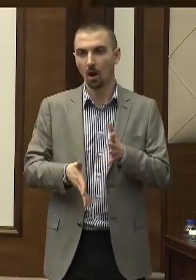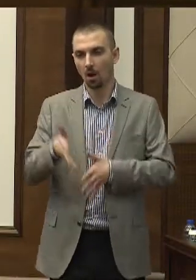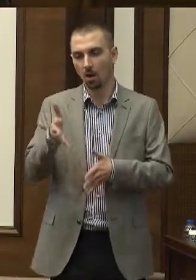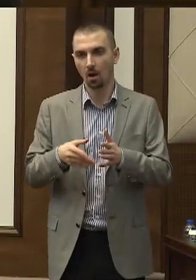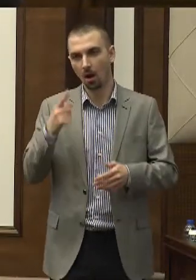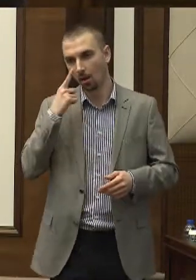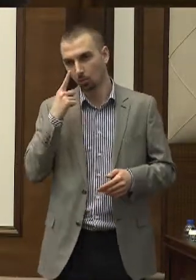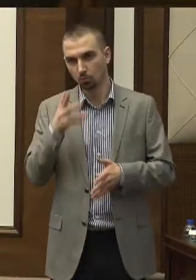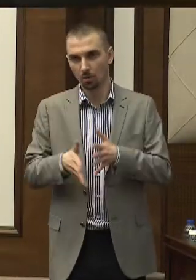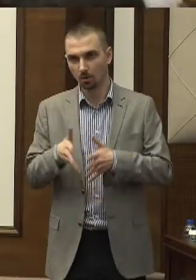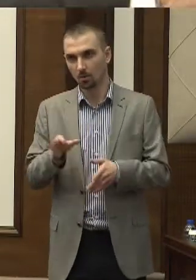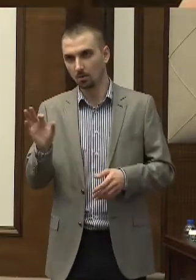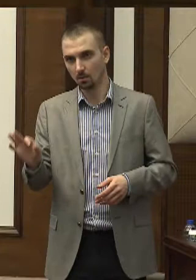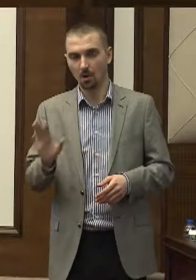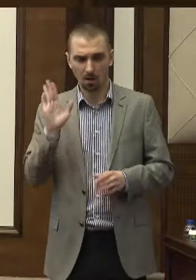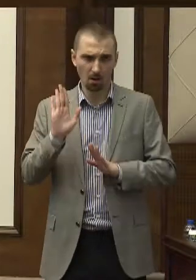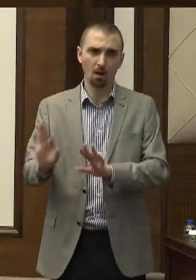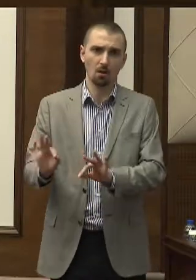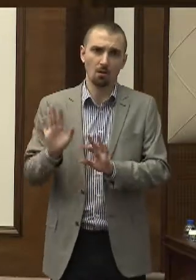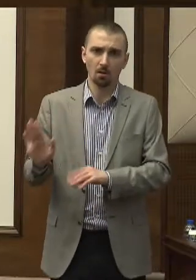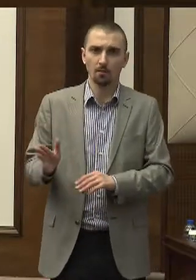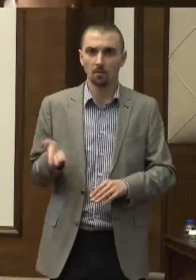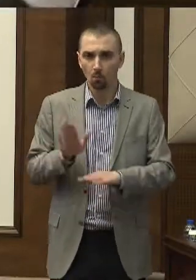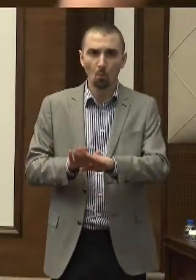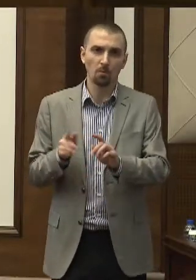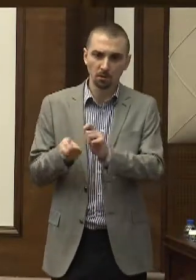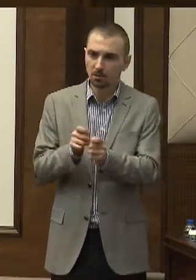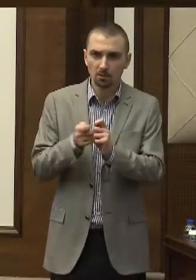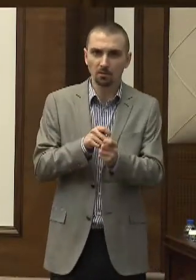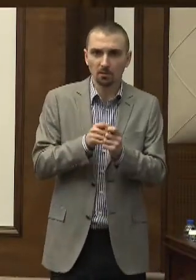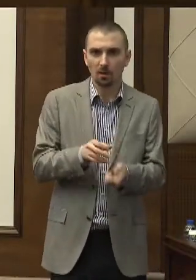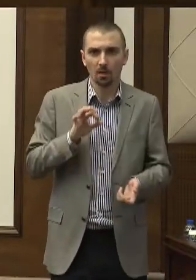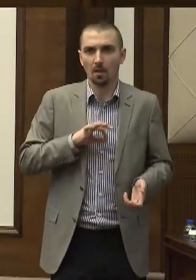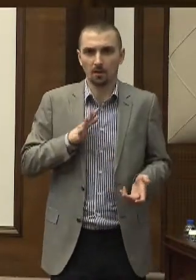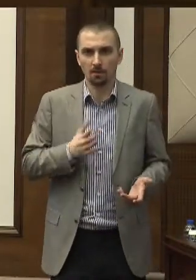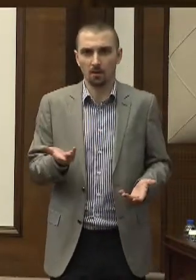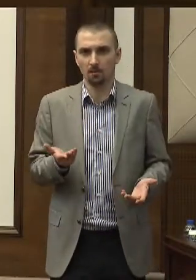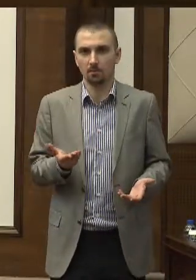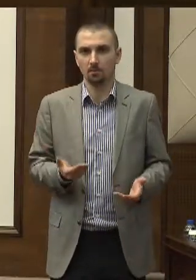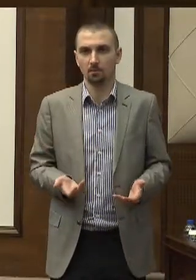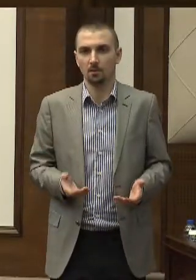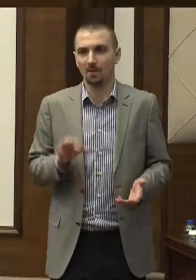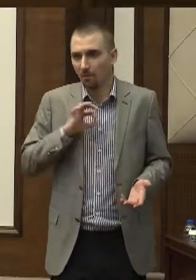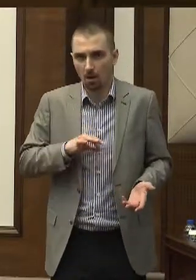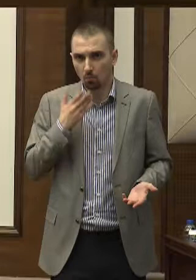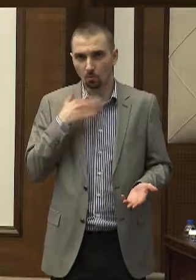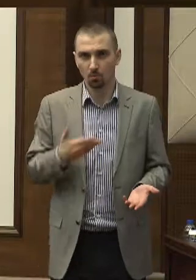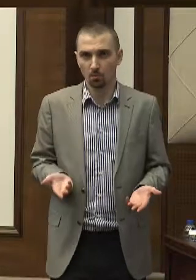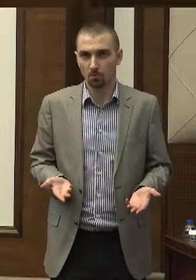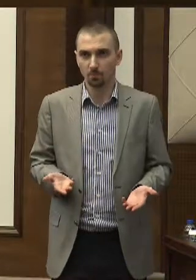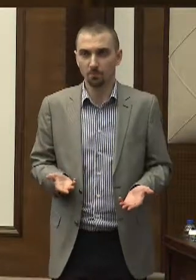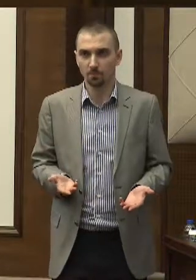Caddesi ise Çakmaklı'nın girişindeki cadde, bırak Atatürk Caddesi kalsın. Maşuk'la, Kaşuk'la ne uğraşıyorsunuz ya? Kime faydası var?